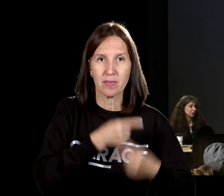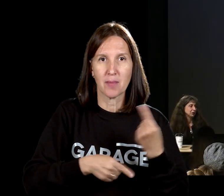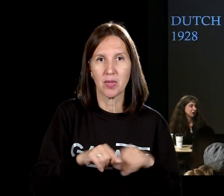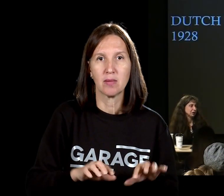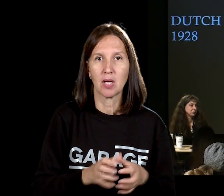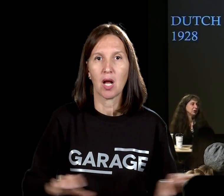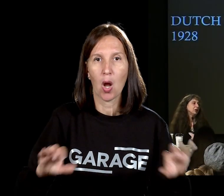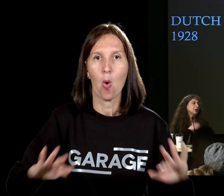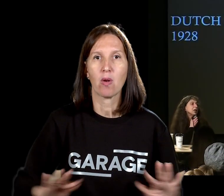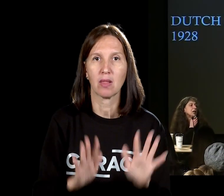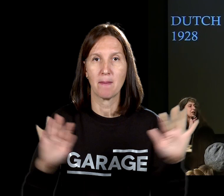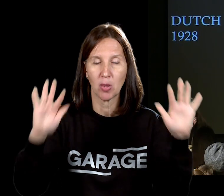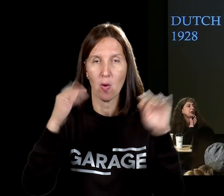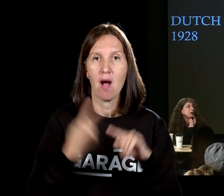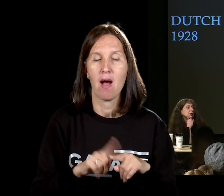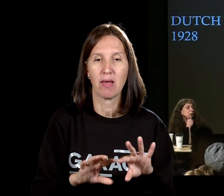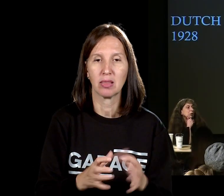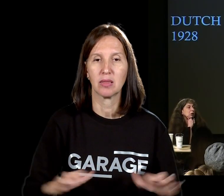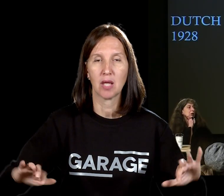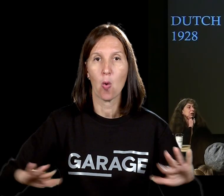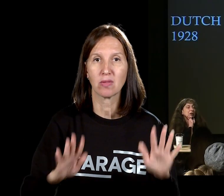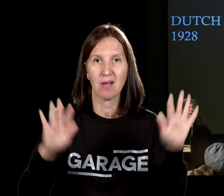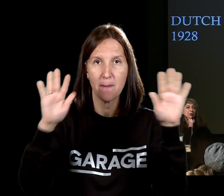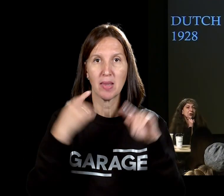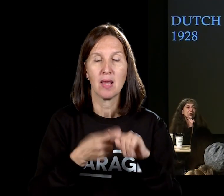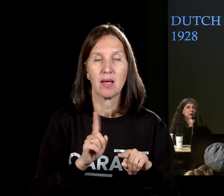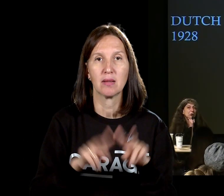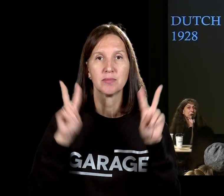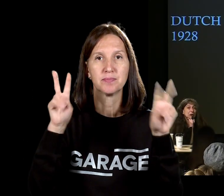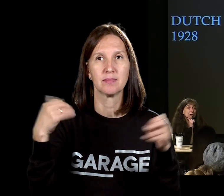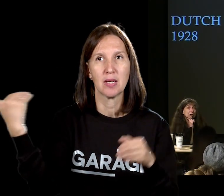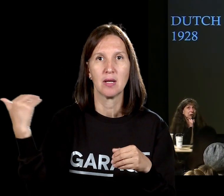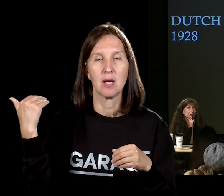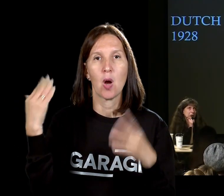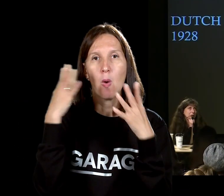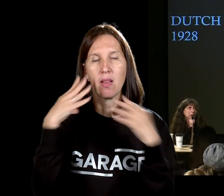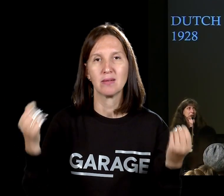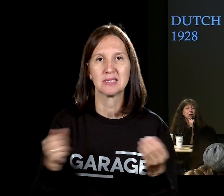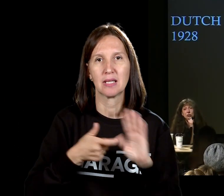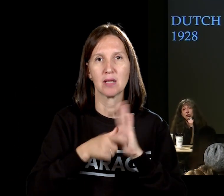этот раз это орнаментальность. Это серия работ голландских интерьеров, вдохновленная